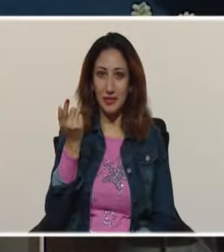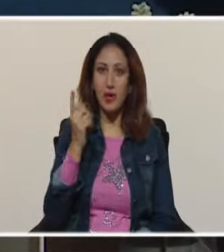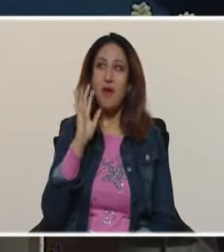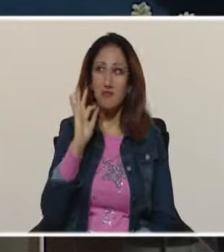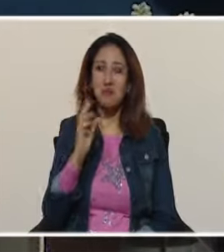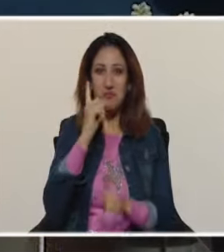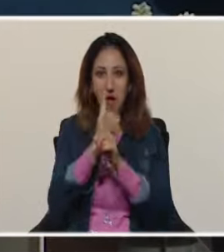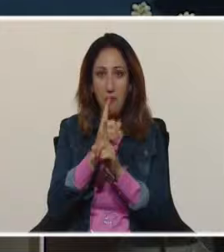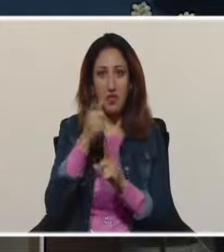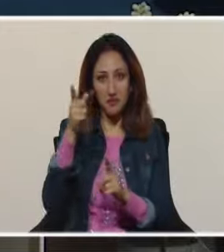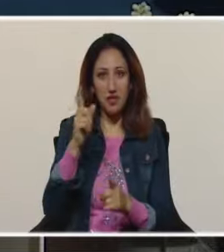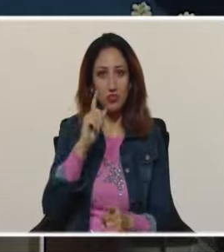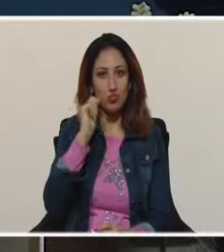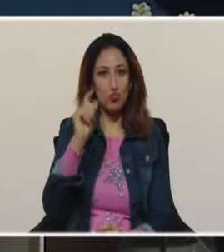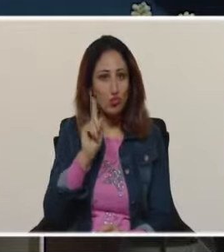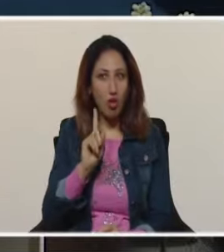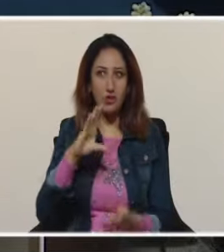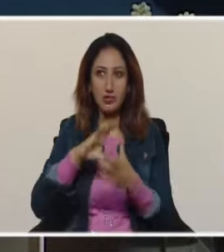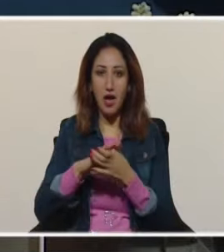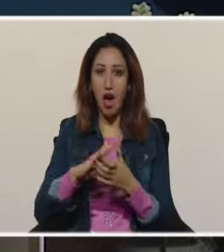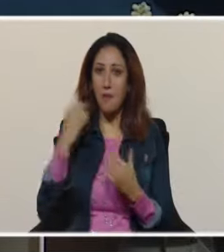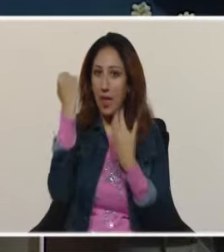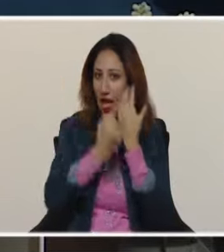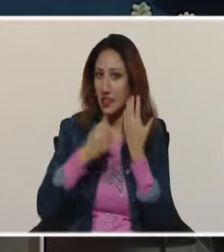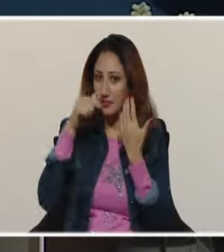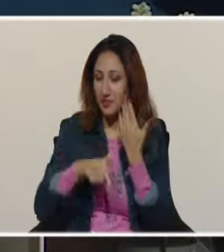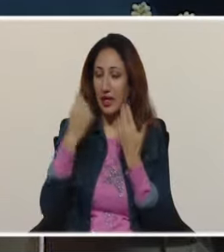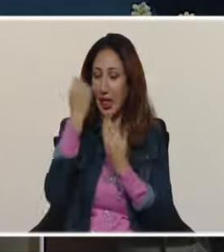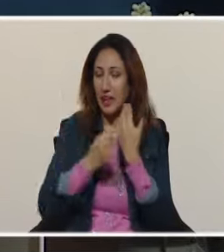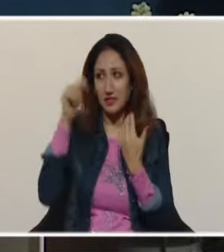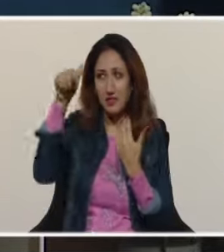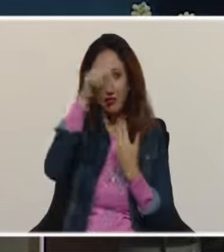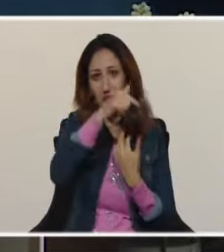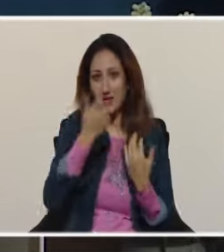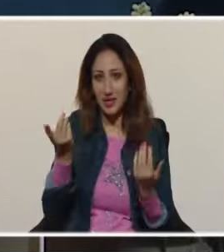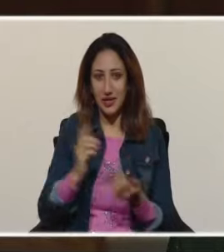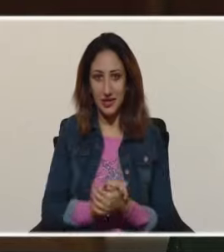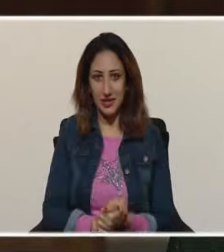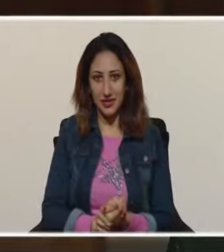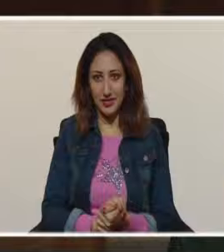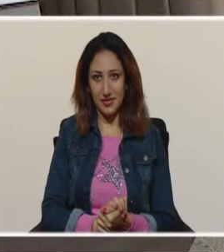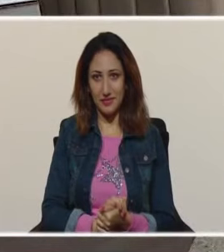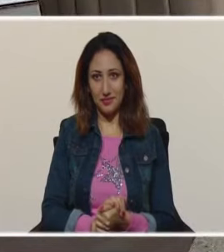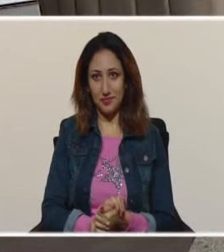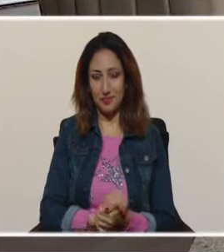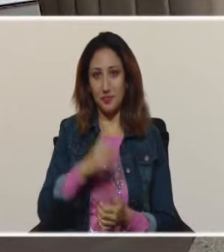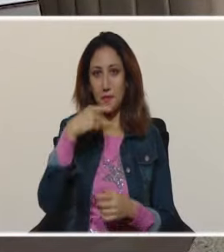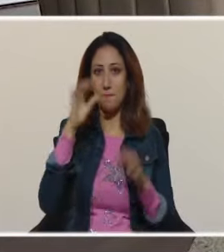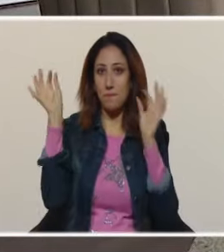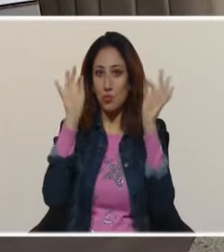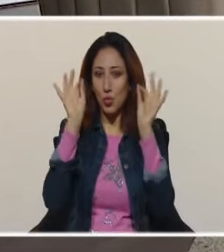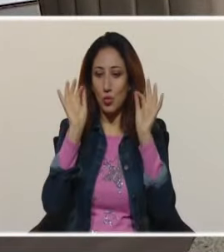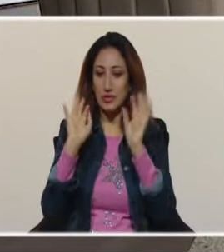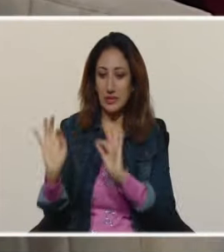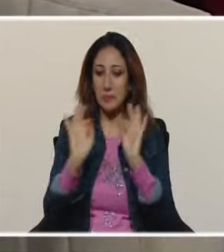بيقابل اندال في الصحاب اندال في كل حاجه بلاش خبط كلمه حضرتك احنا بنعرف نرقص برضو نفس رقصة عاملين رقصة